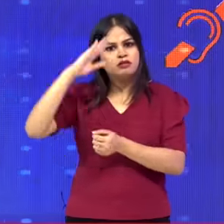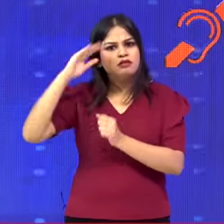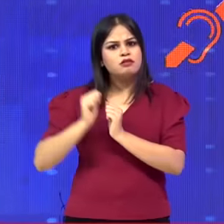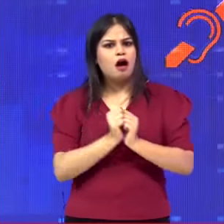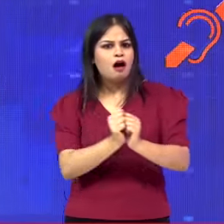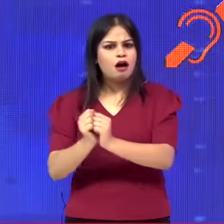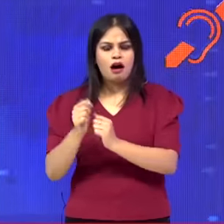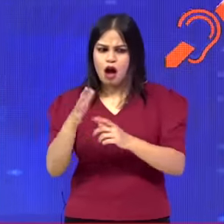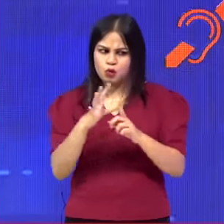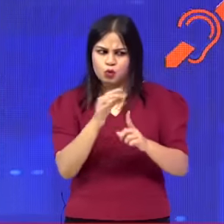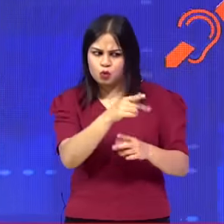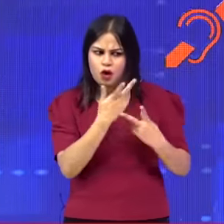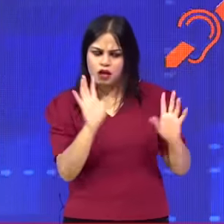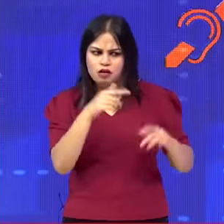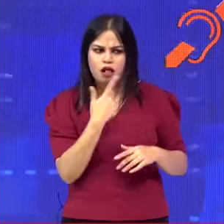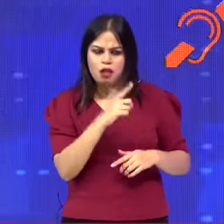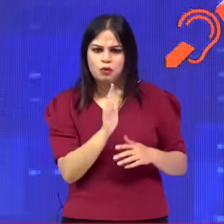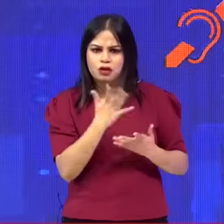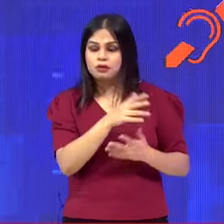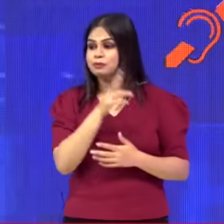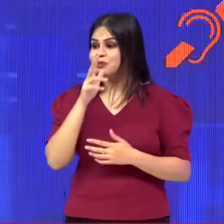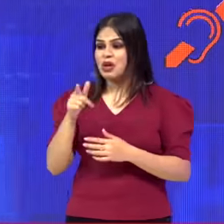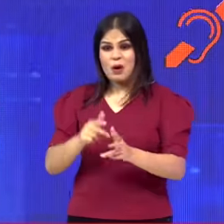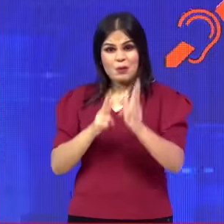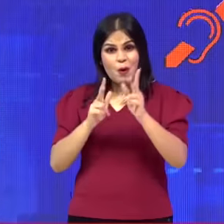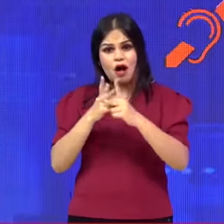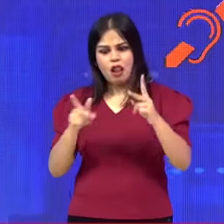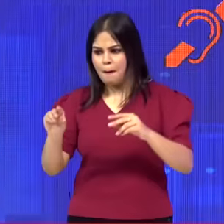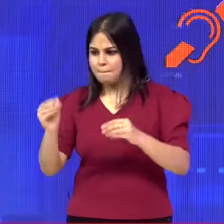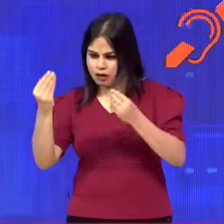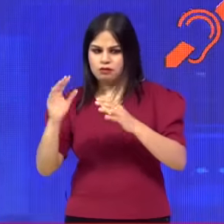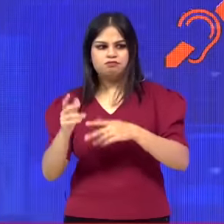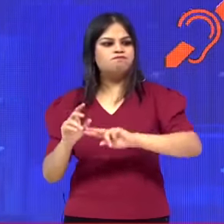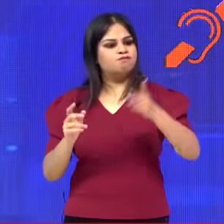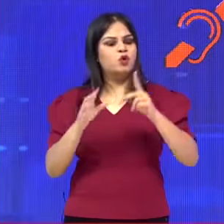कोई हरकत नहीं कर सकते. सर इन सिक्योरिटी से बेटर सिक्योरिटी है.